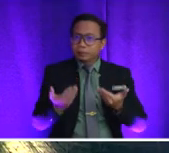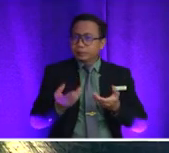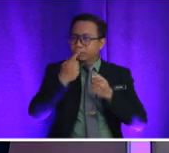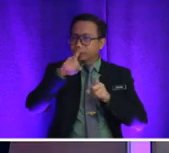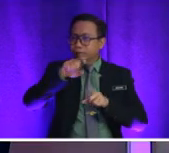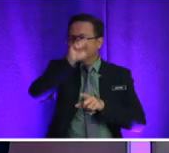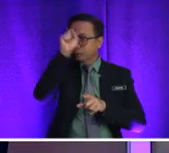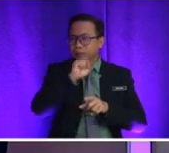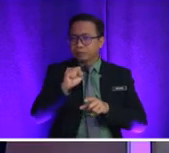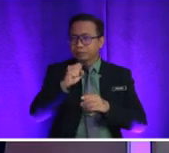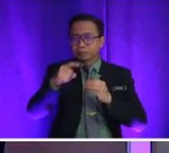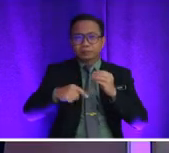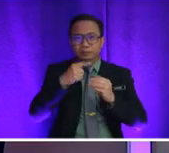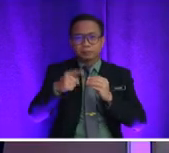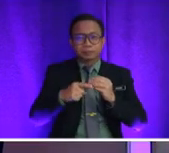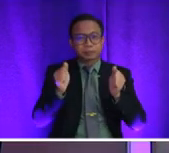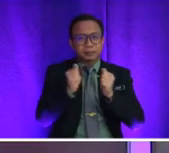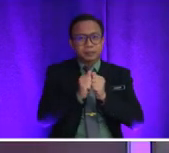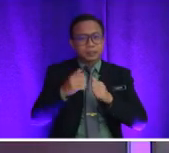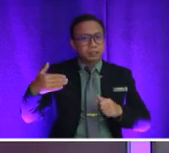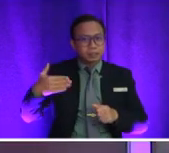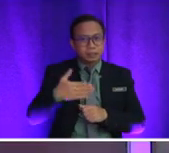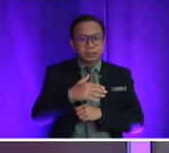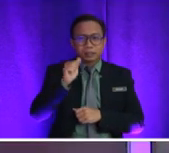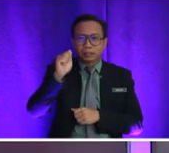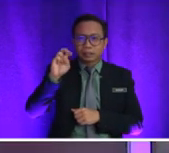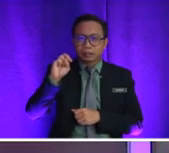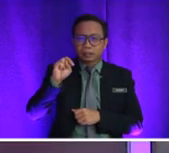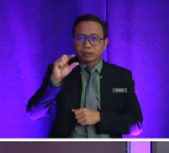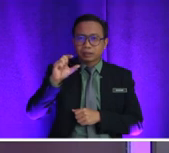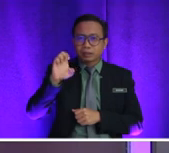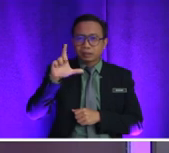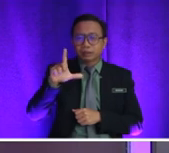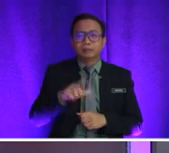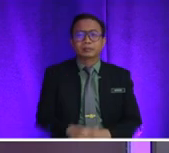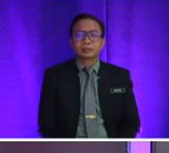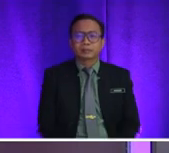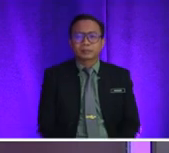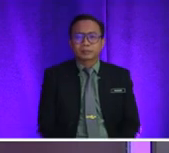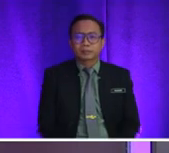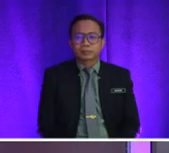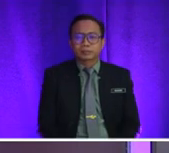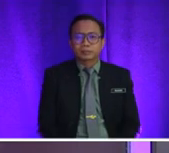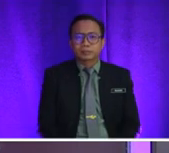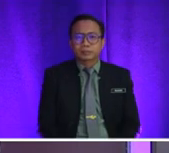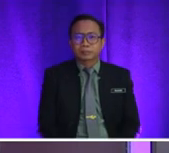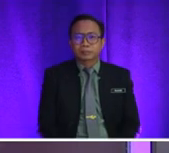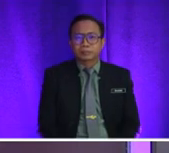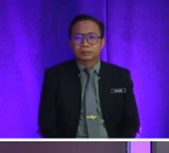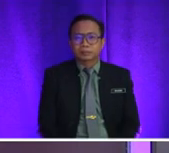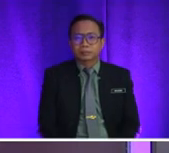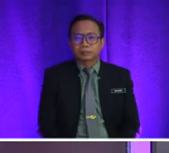menjawab soal-soal yang berkaitan dengan ikan Angel tadi template sekarang kita Angel oke